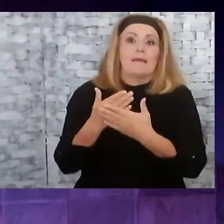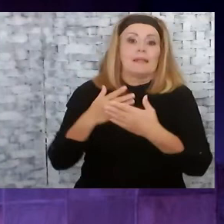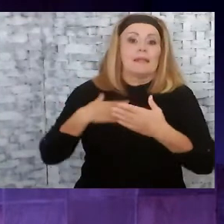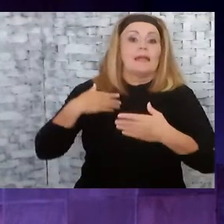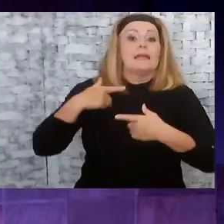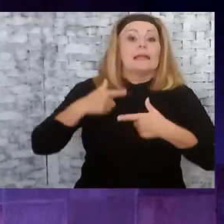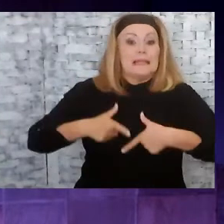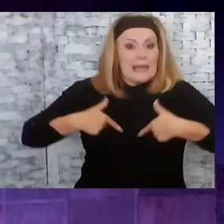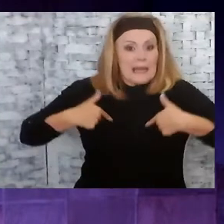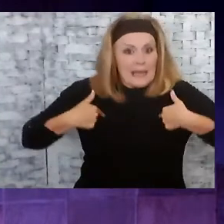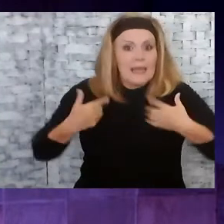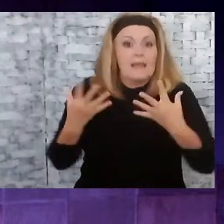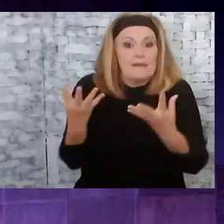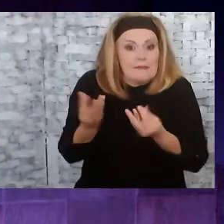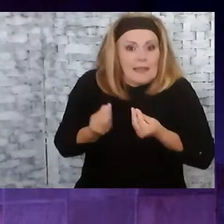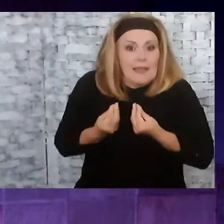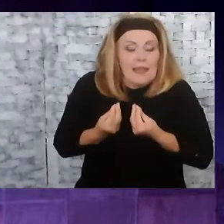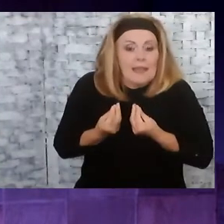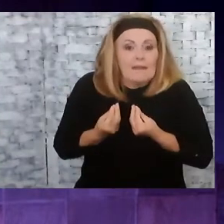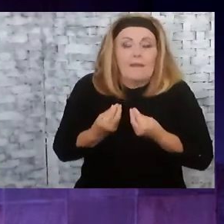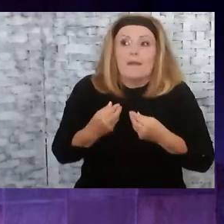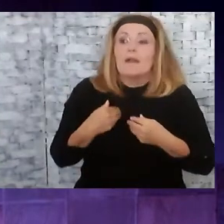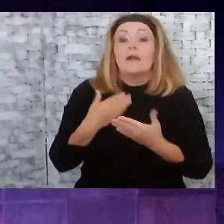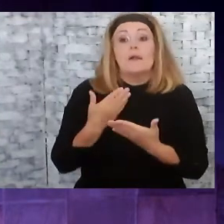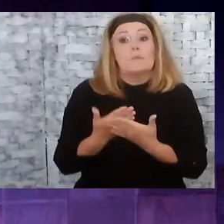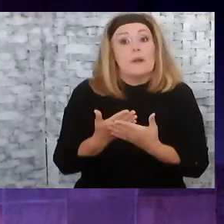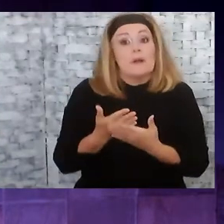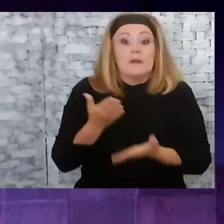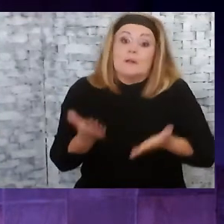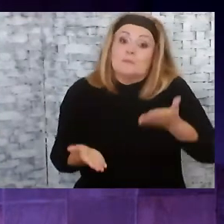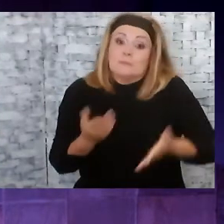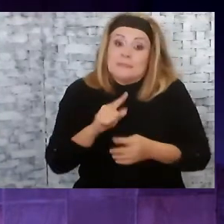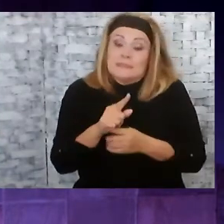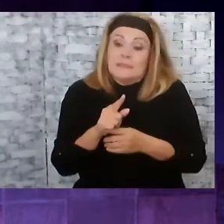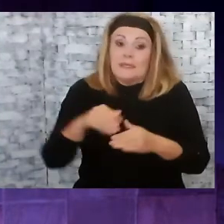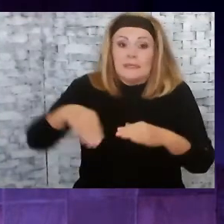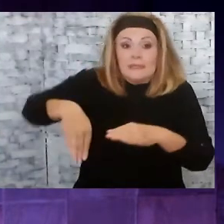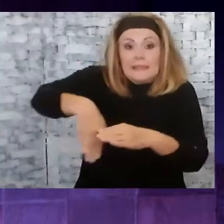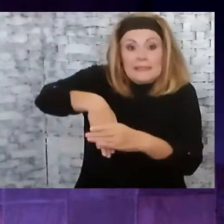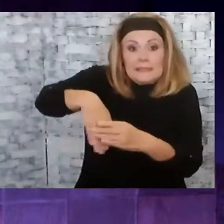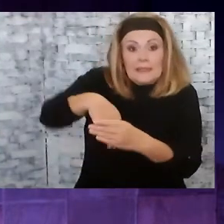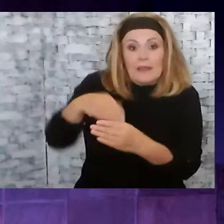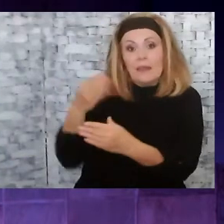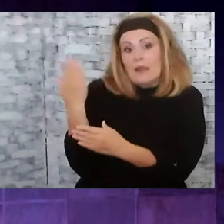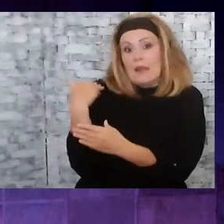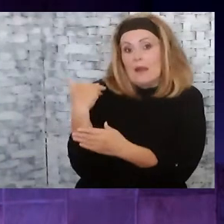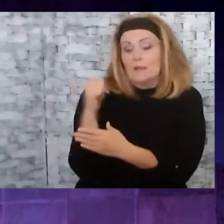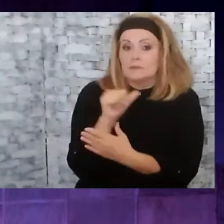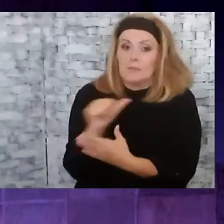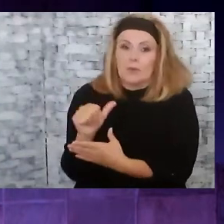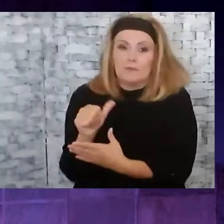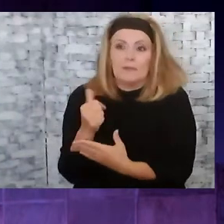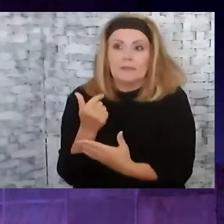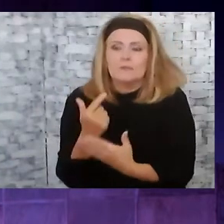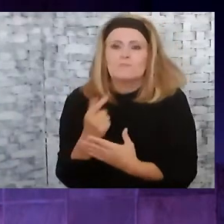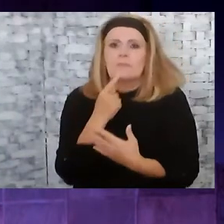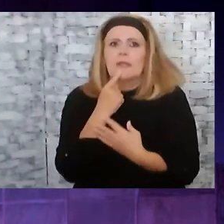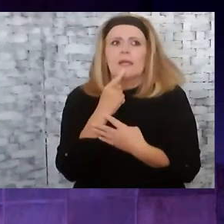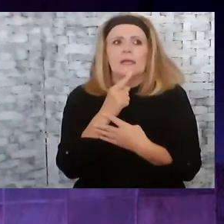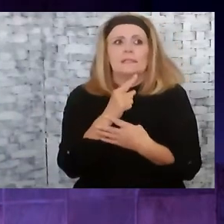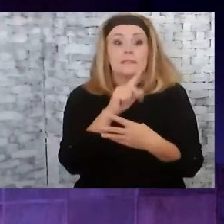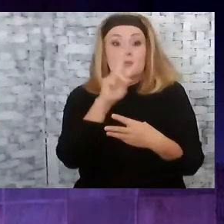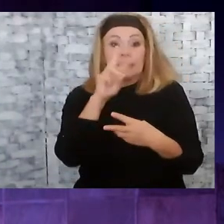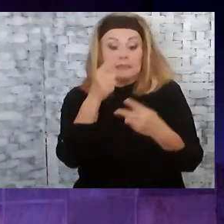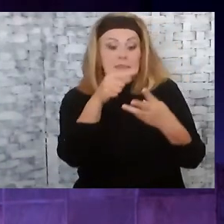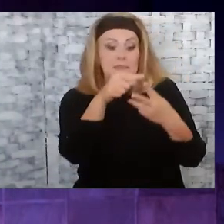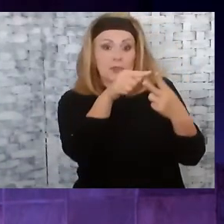naam. Nou, as jy nou nie die laaste paar weke deel was van die reeks nie, Johannes beskryf net 7 tekens. Hy nommer die eerste